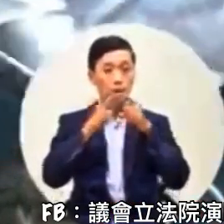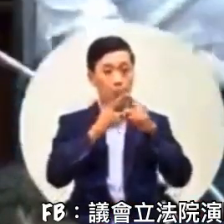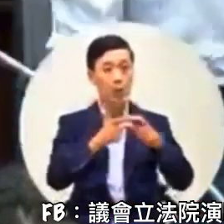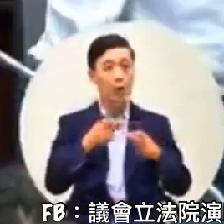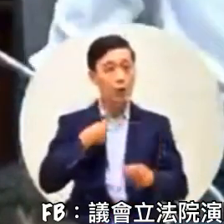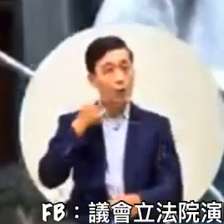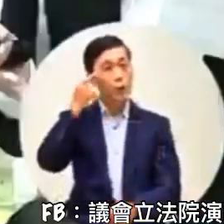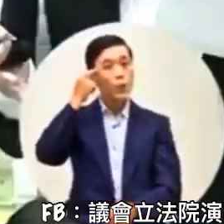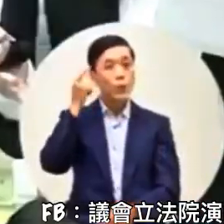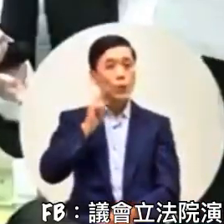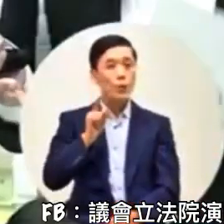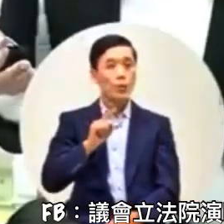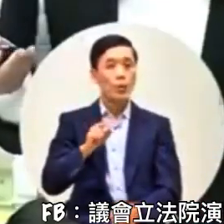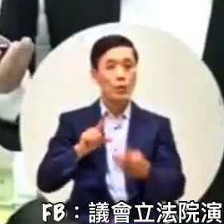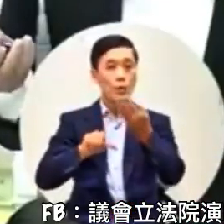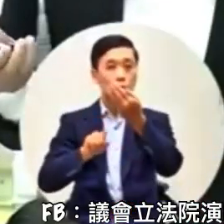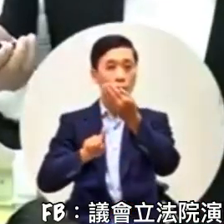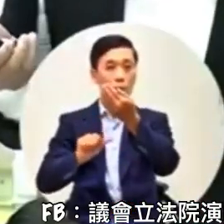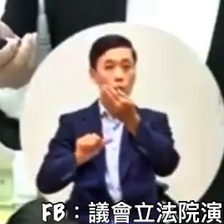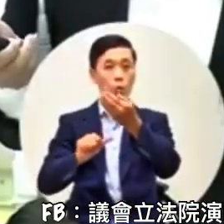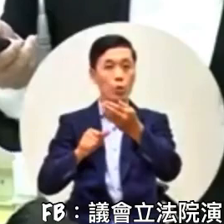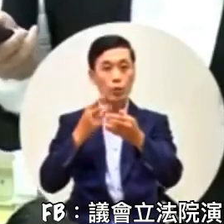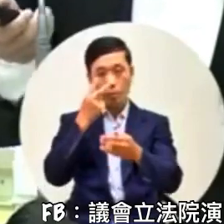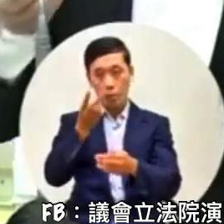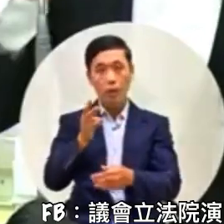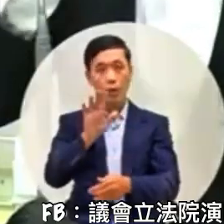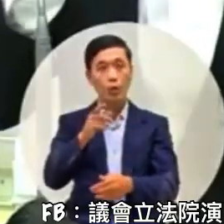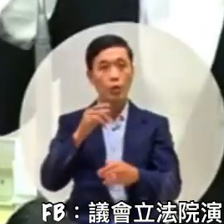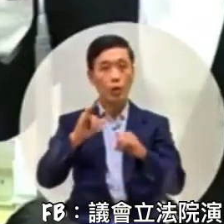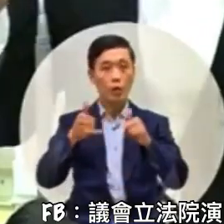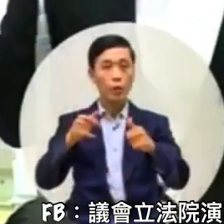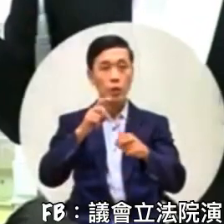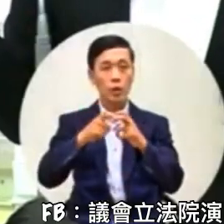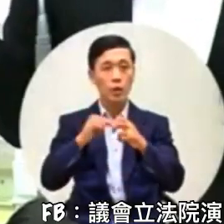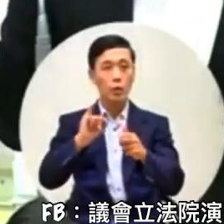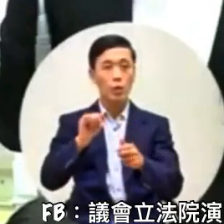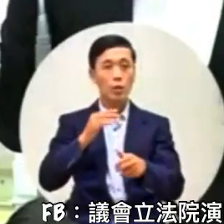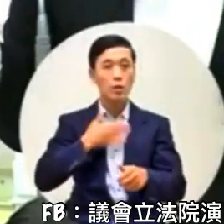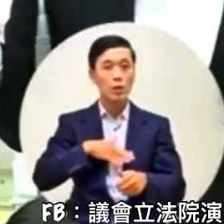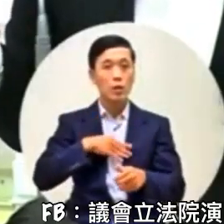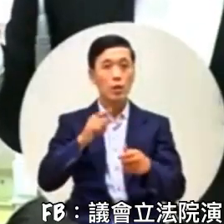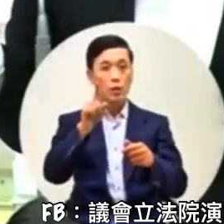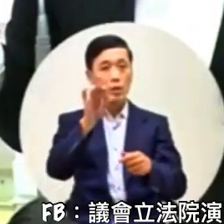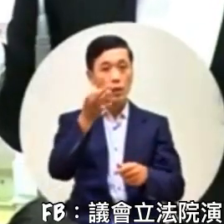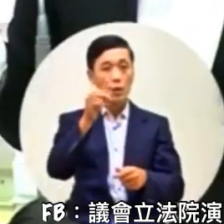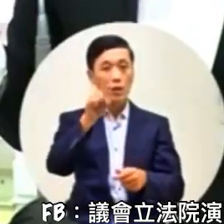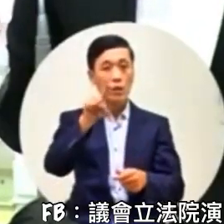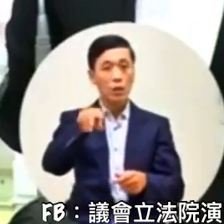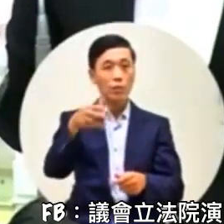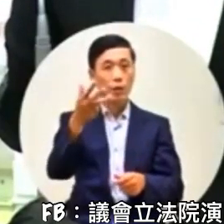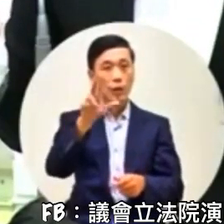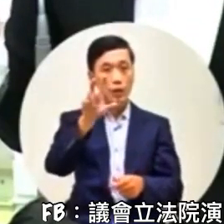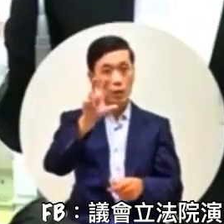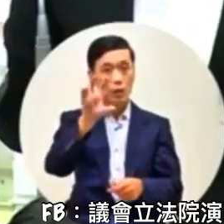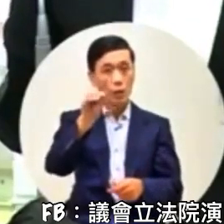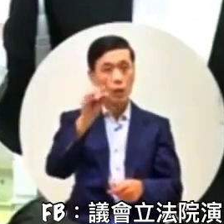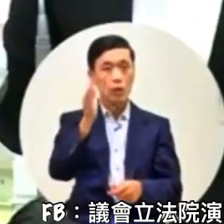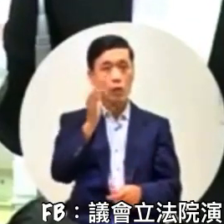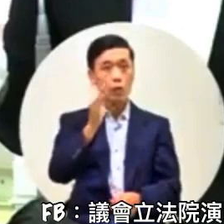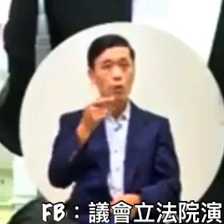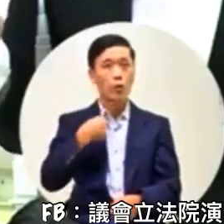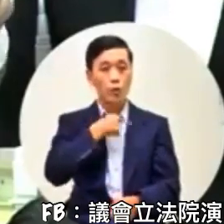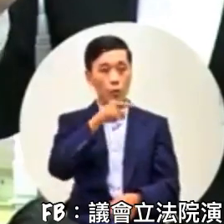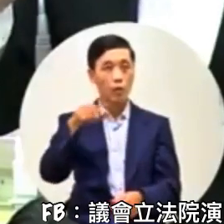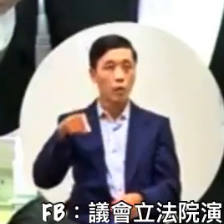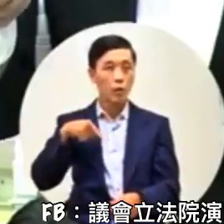想，9月15号已经办过会刊嘛，李议员也很清楚嘛，经费大概是1870万左右了哈。那我们